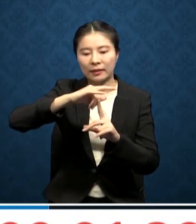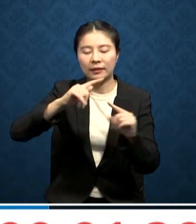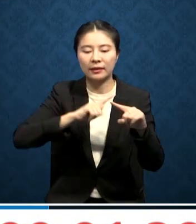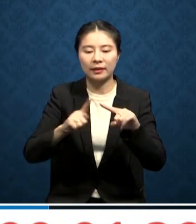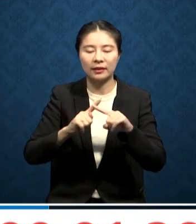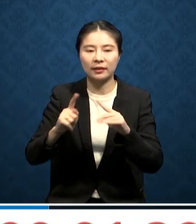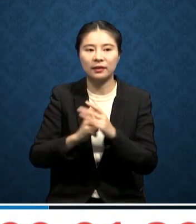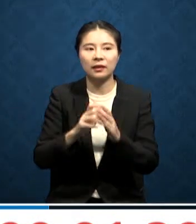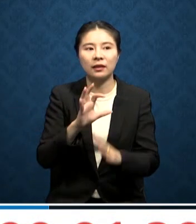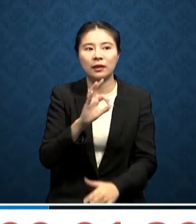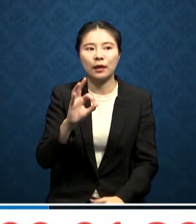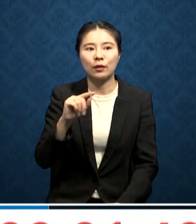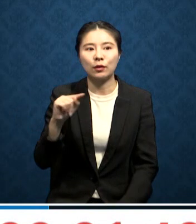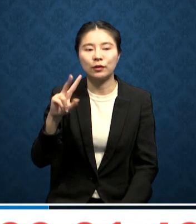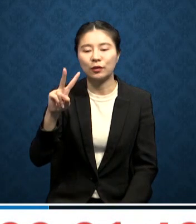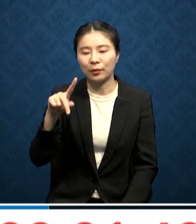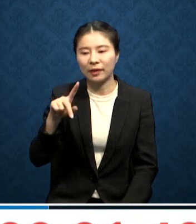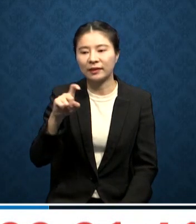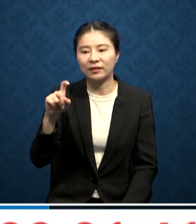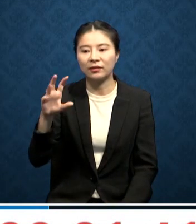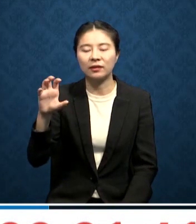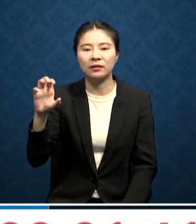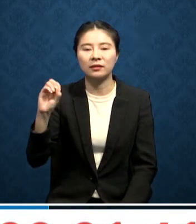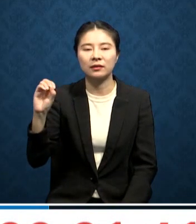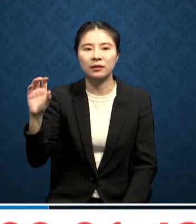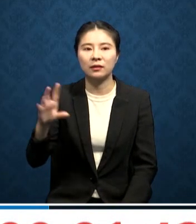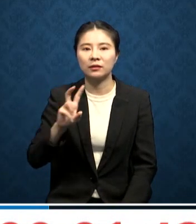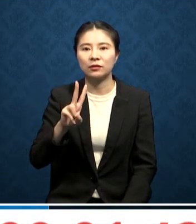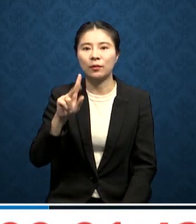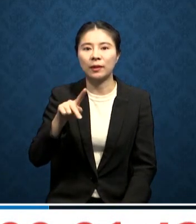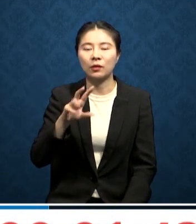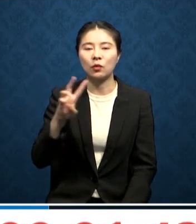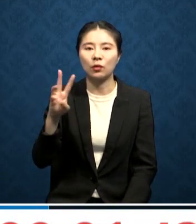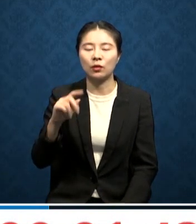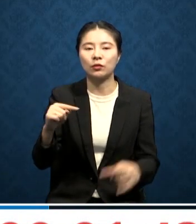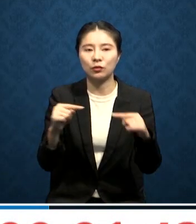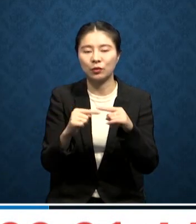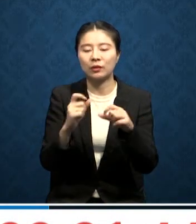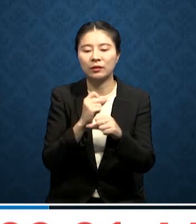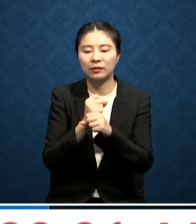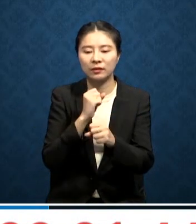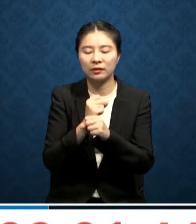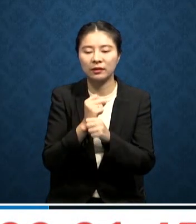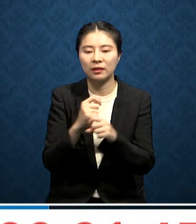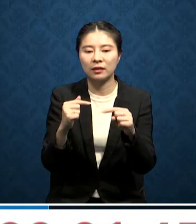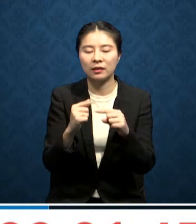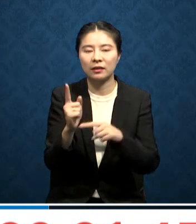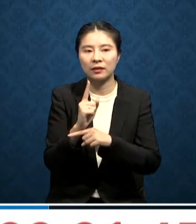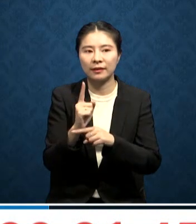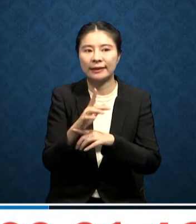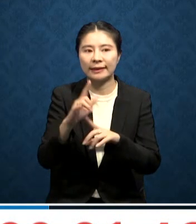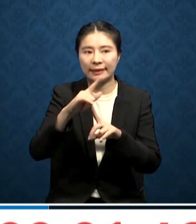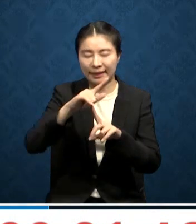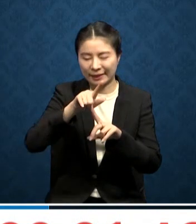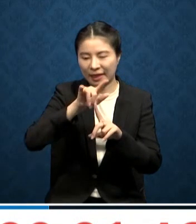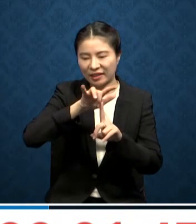Hz900 MHz,100 MHz และ 2,600 MHzเพื่อลองรับการใช้งานสถานีรอยระยะสูงซึเป็